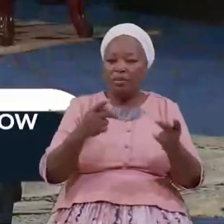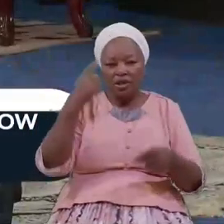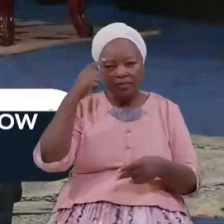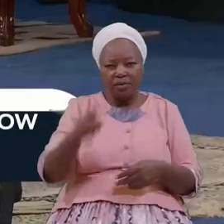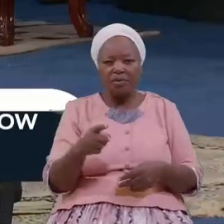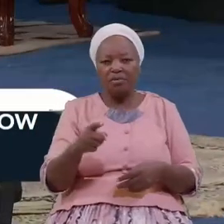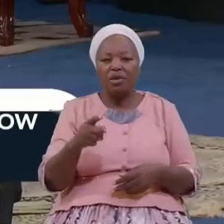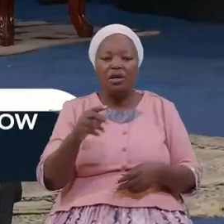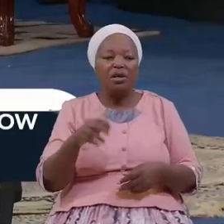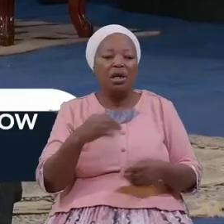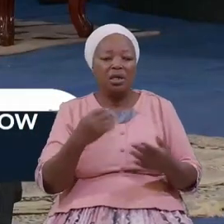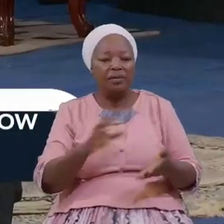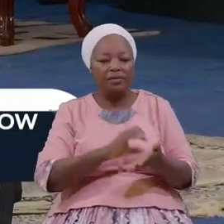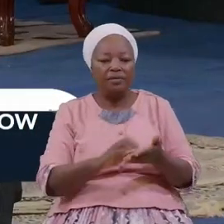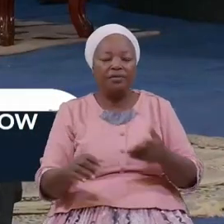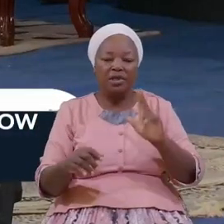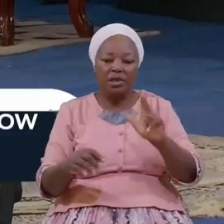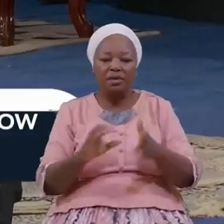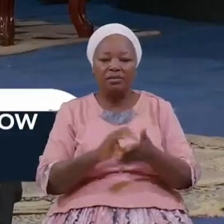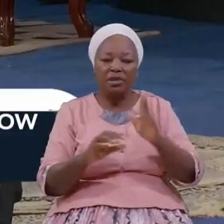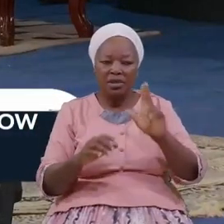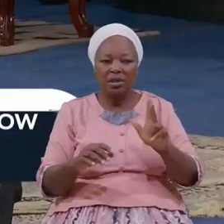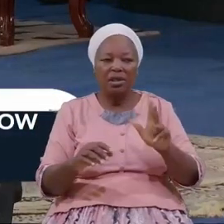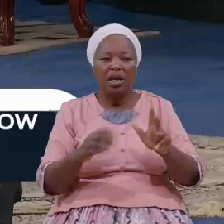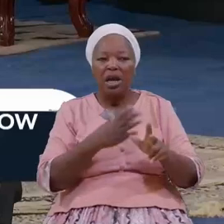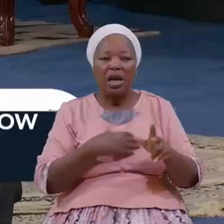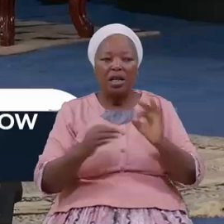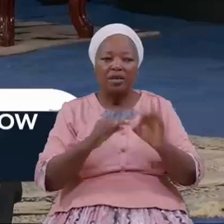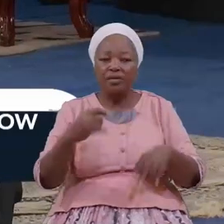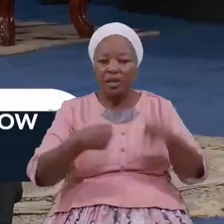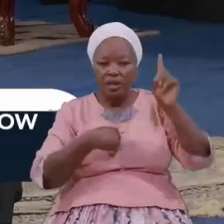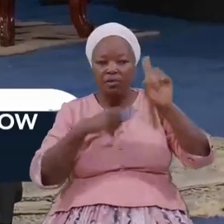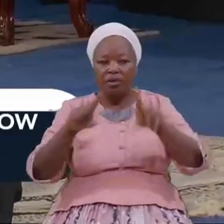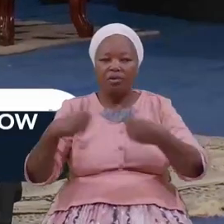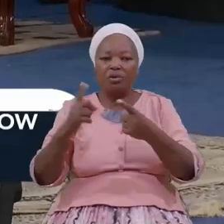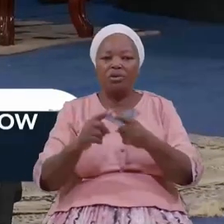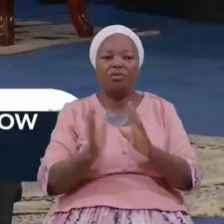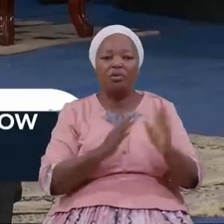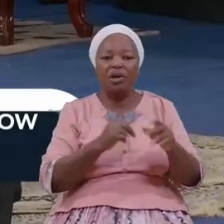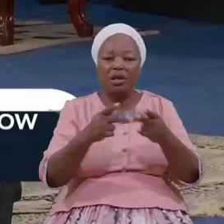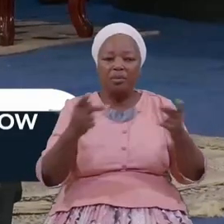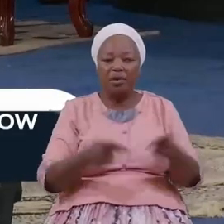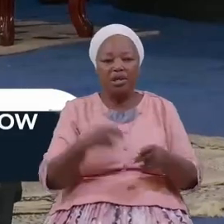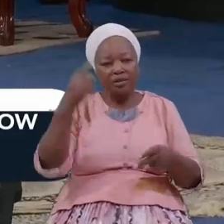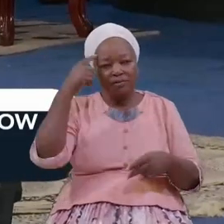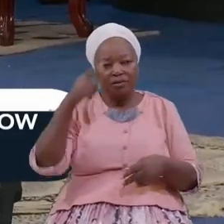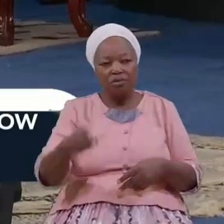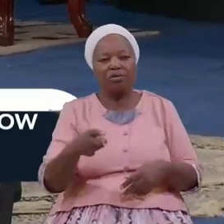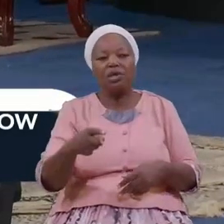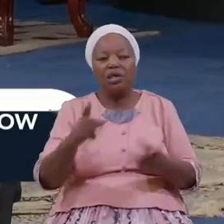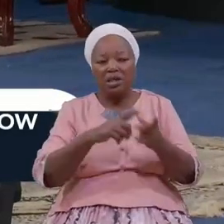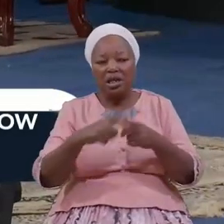3. Et lorsque je m'en serai allé et que je vous aurai préparé une place, je